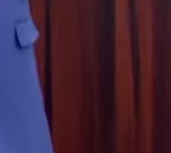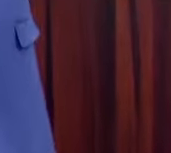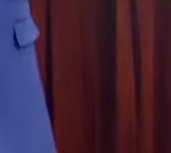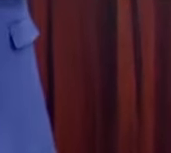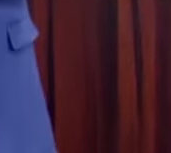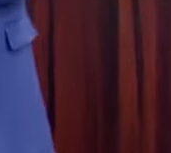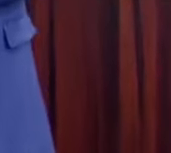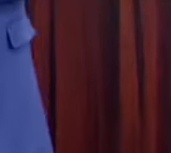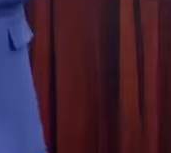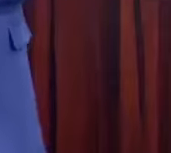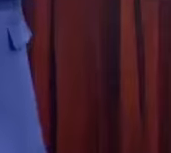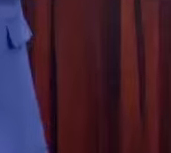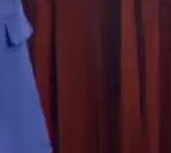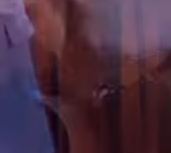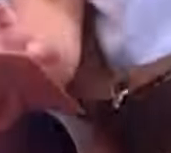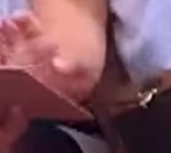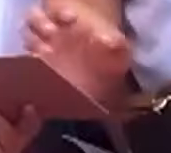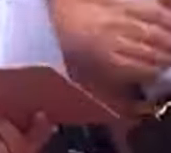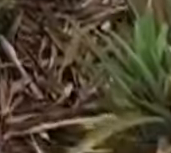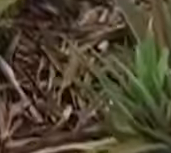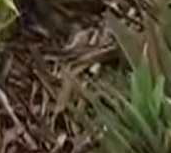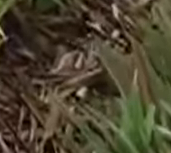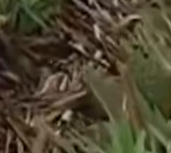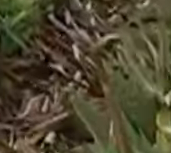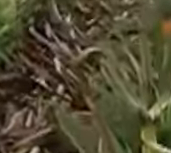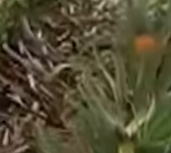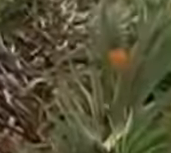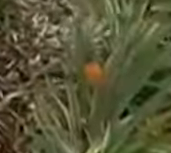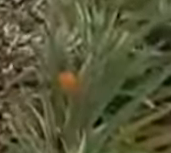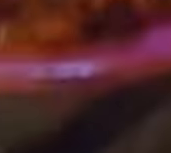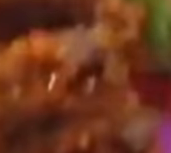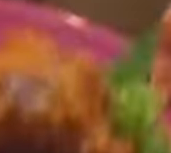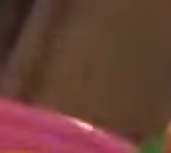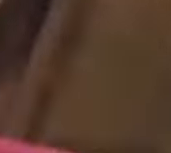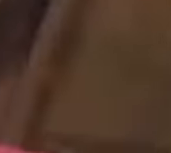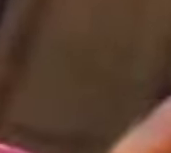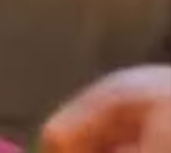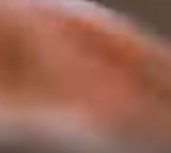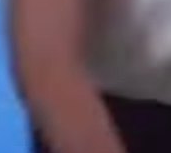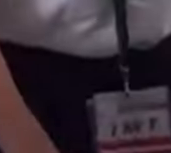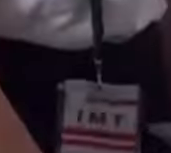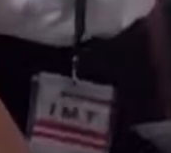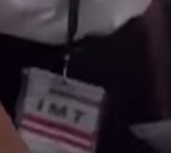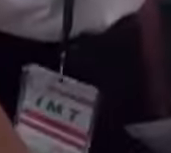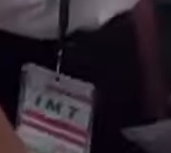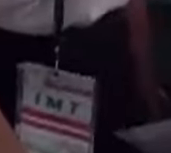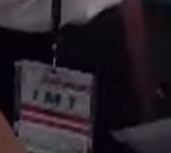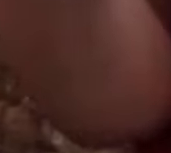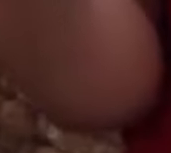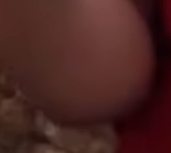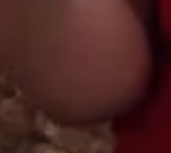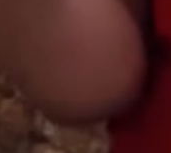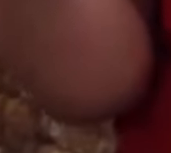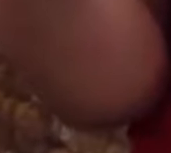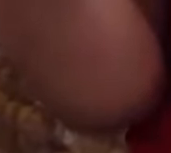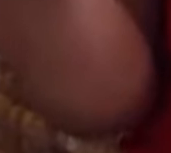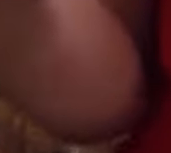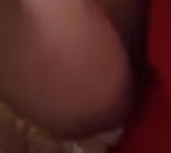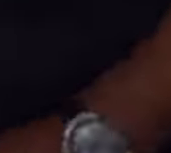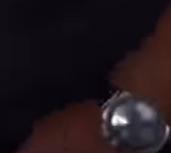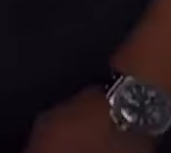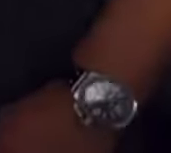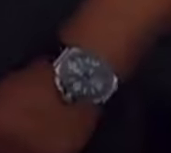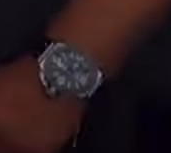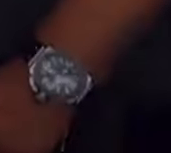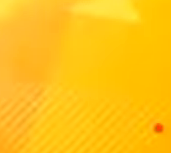no? So manood na po kayo. Top 5 mga kwento ni mga kwentong Mark Logan. Top 5 mga kwentong Mark Logan. Marami pong mga